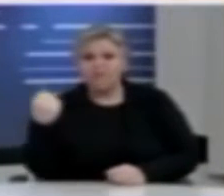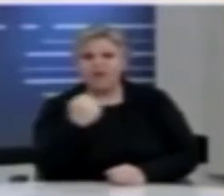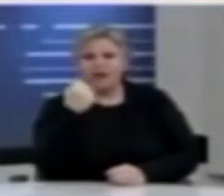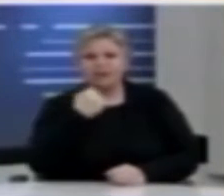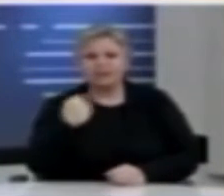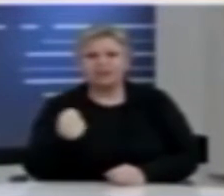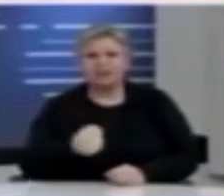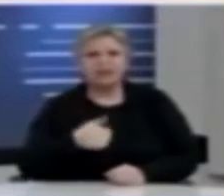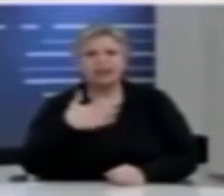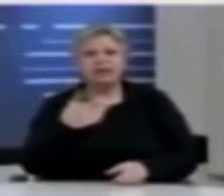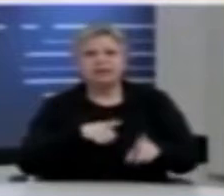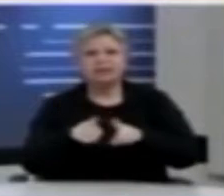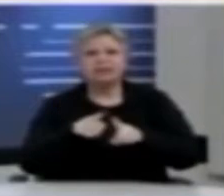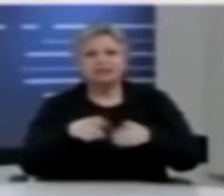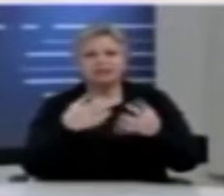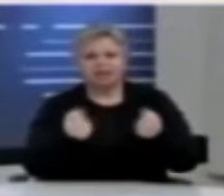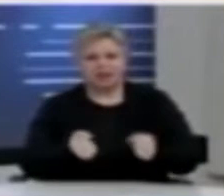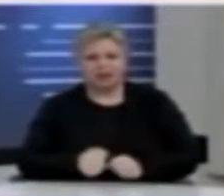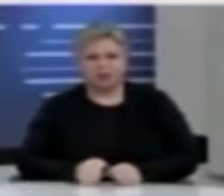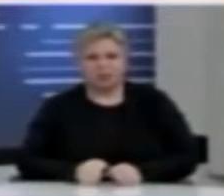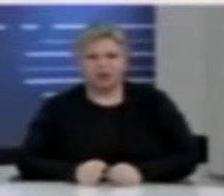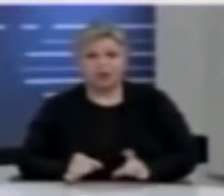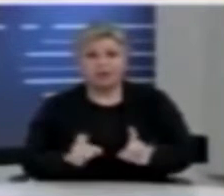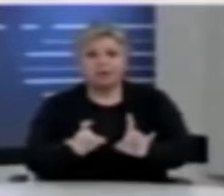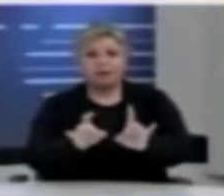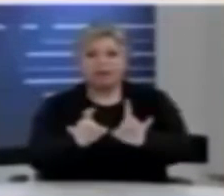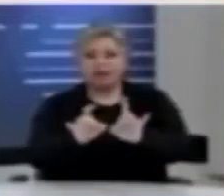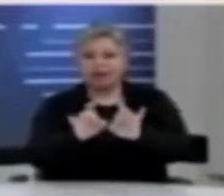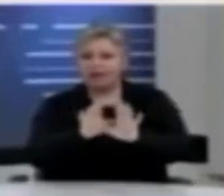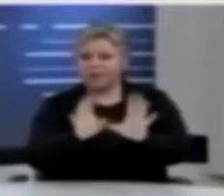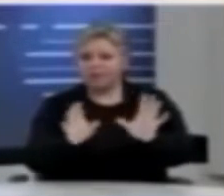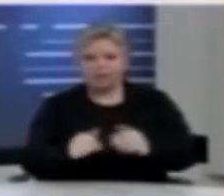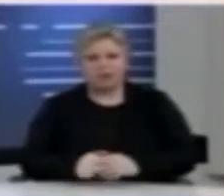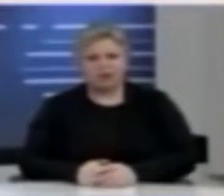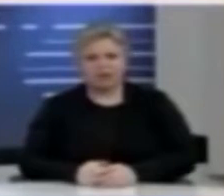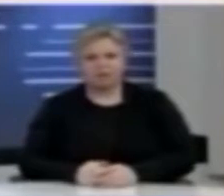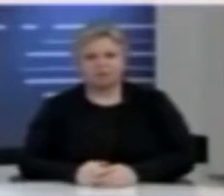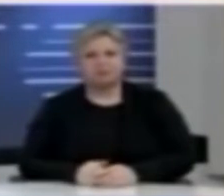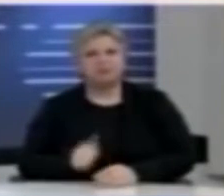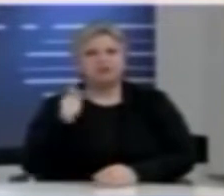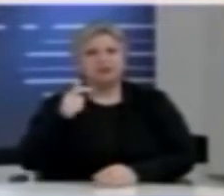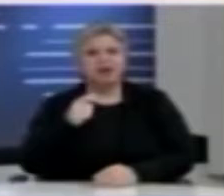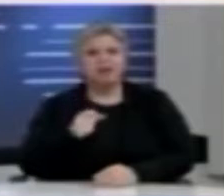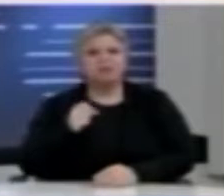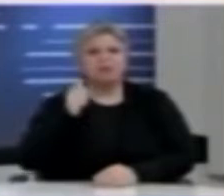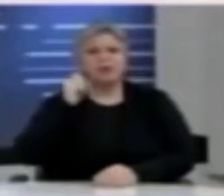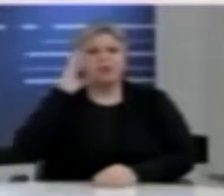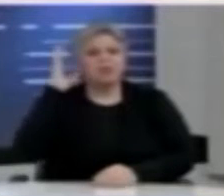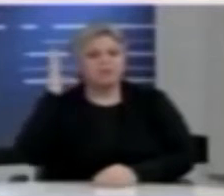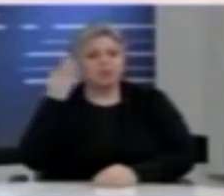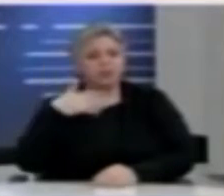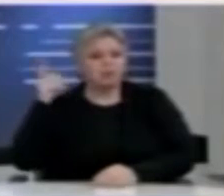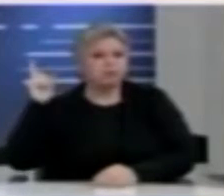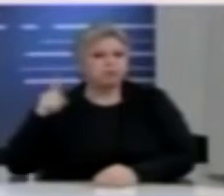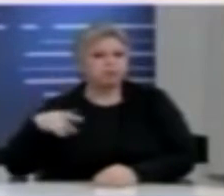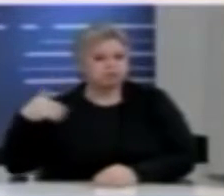Αυτή η ανασκόπηση δεν σας ευνοεί. Ό,τι και αν θυμηθούμε από τα έργα και τις ημέρες της κυβέρνησής